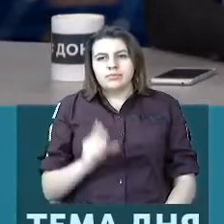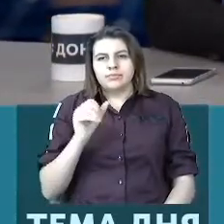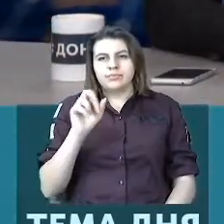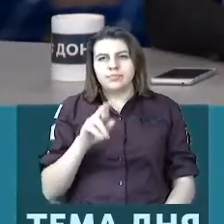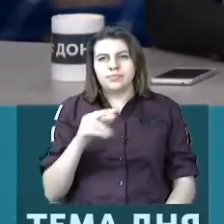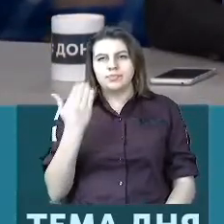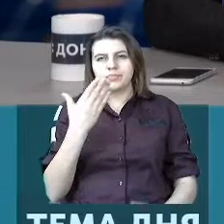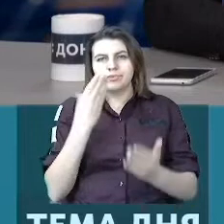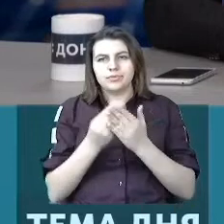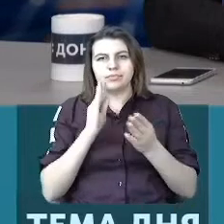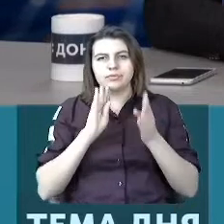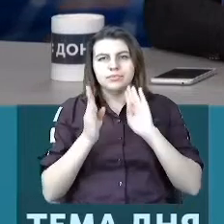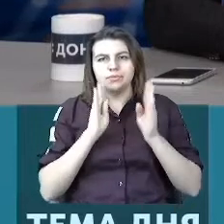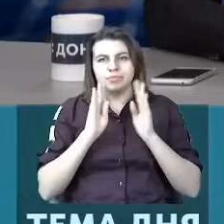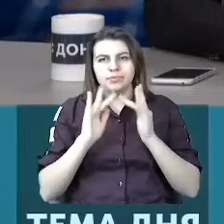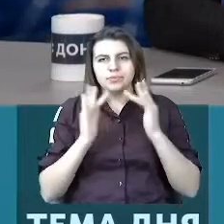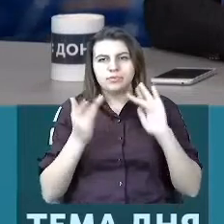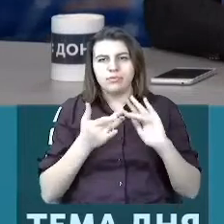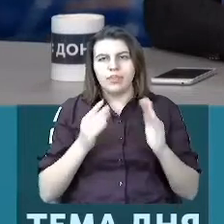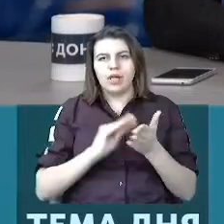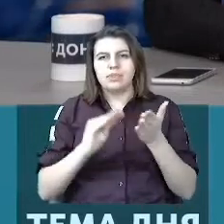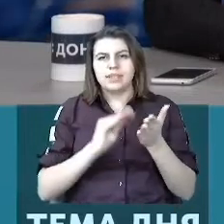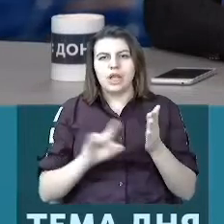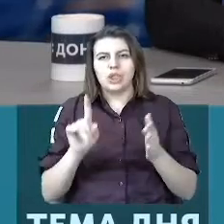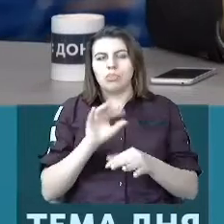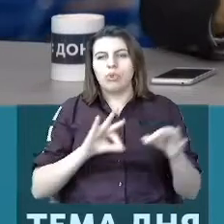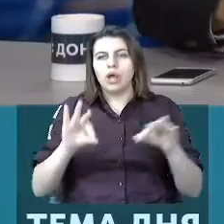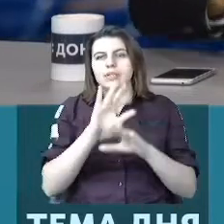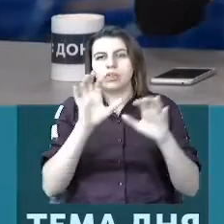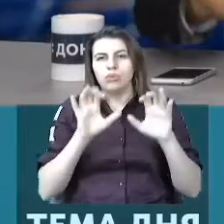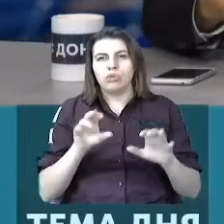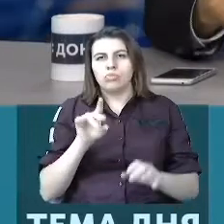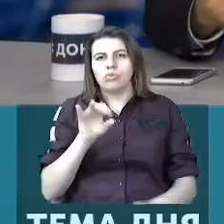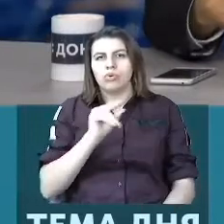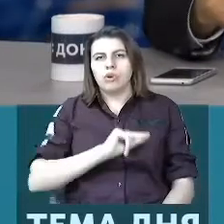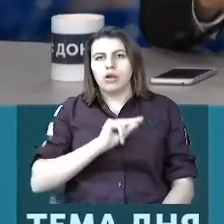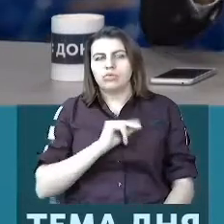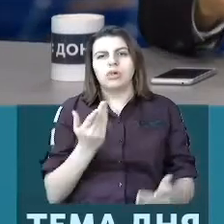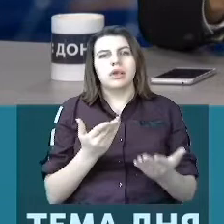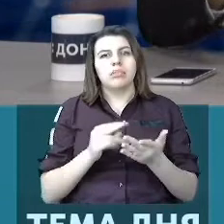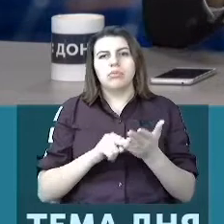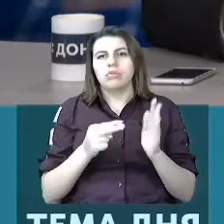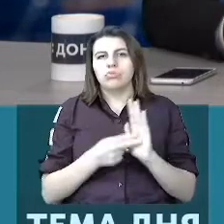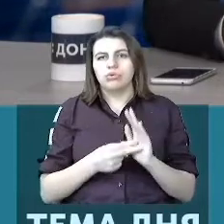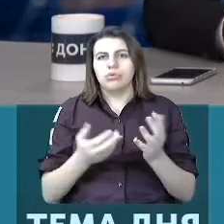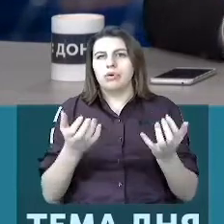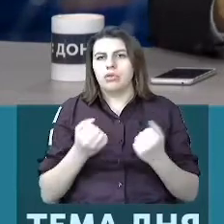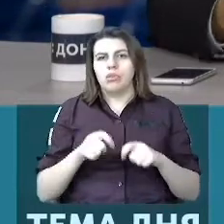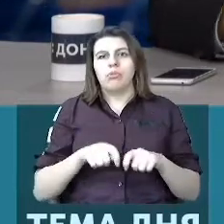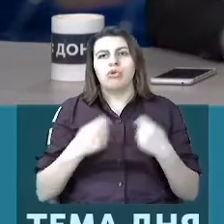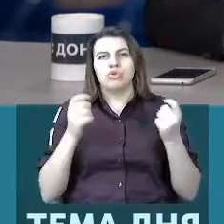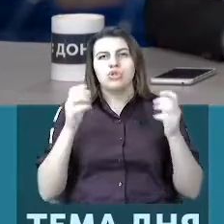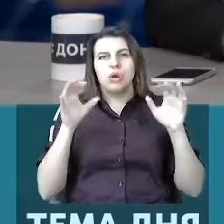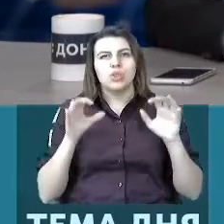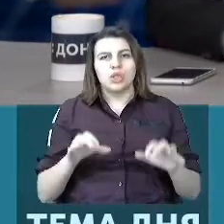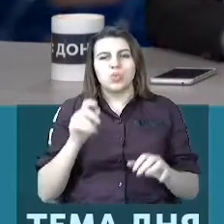своїй фейсбук-сторінці написали, що проєкт закону про працю, який планують прийняти, порушує Конституцію. Чим ви саме